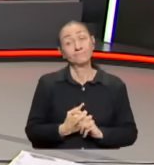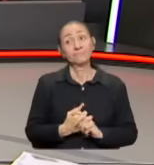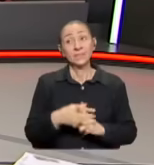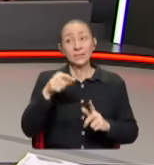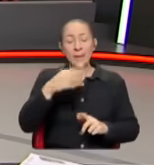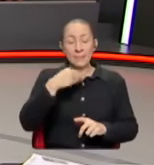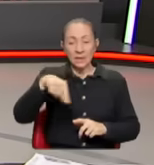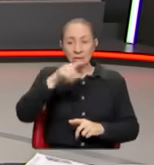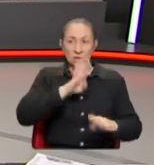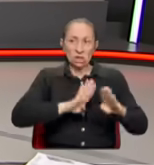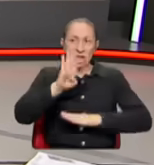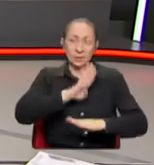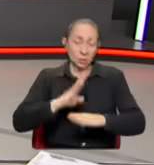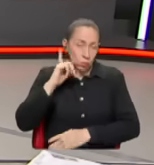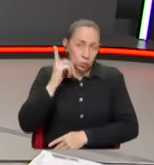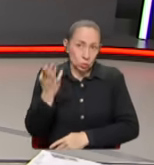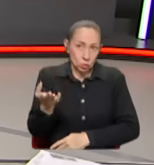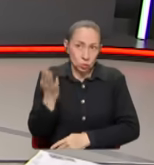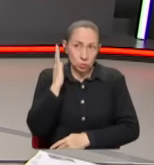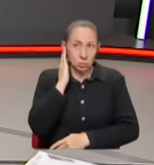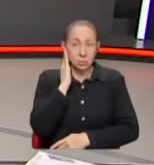Şimdi emeklilerimizin şikayetlerini duyuyorsunuz.